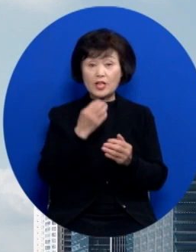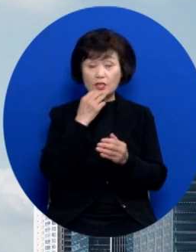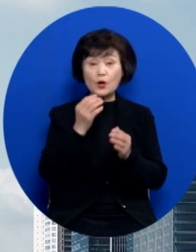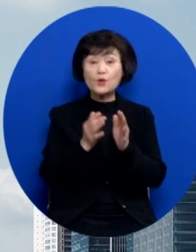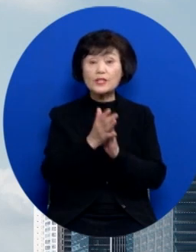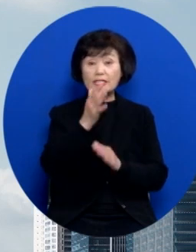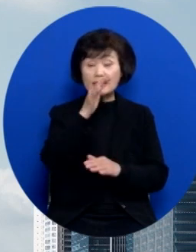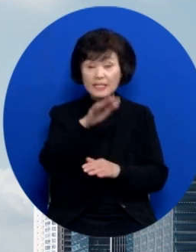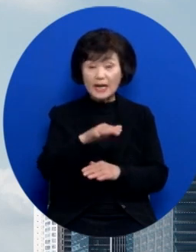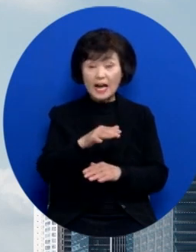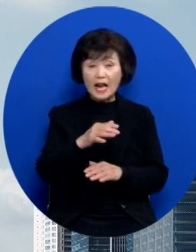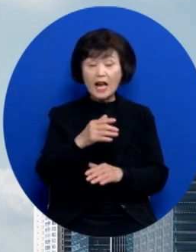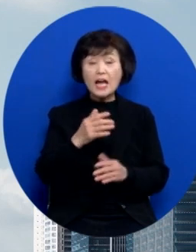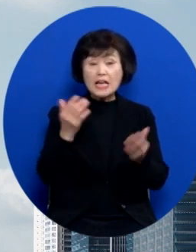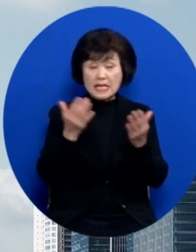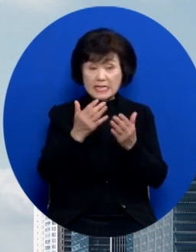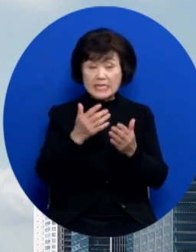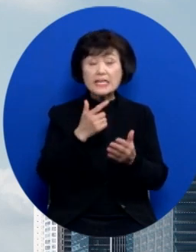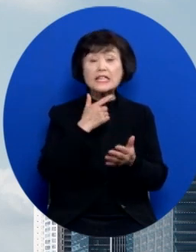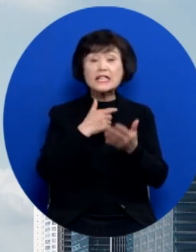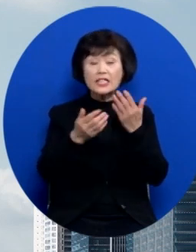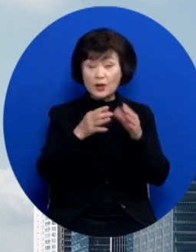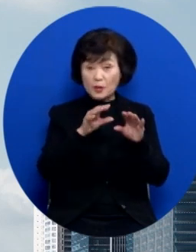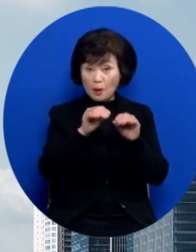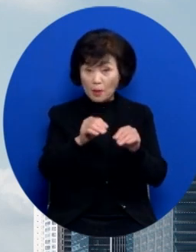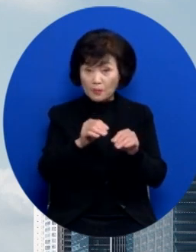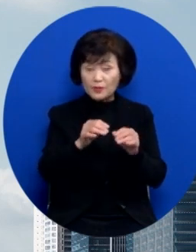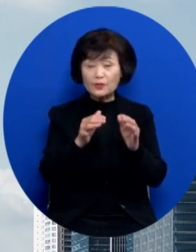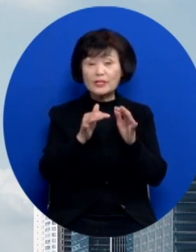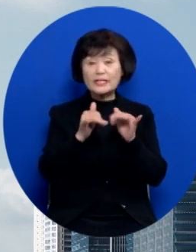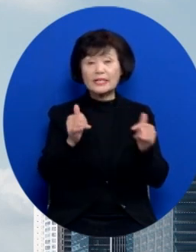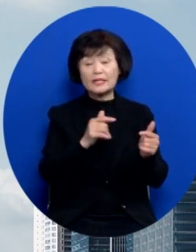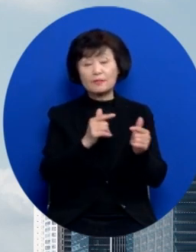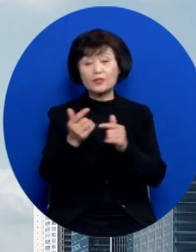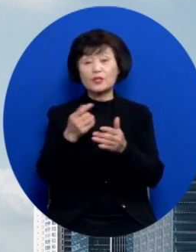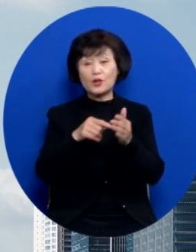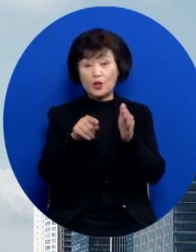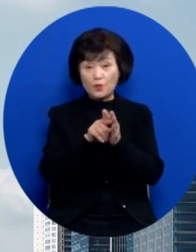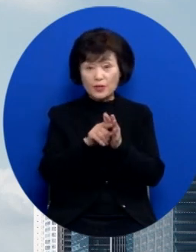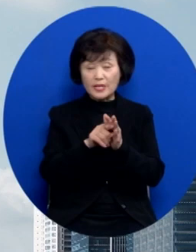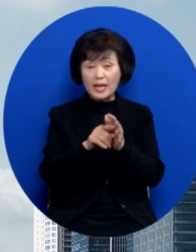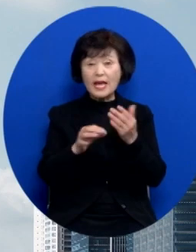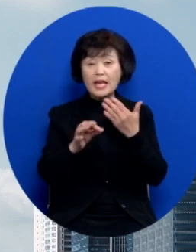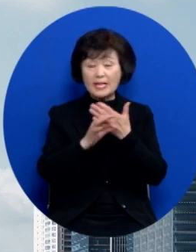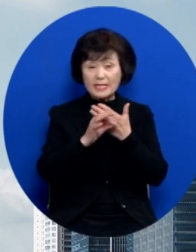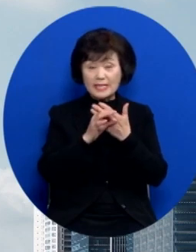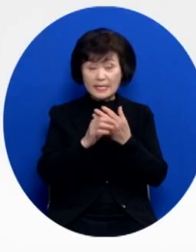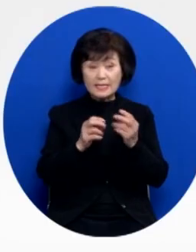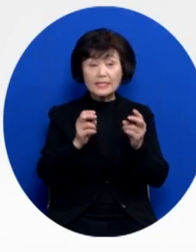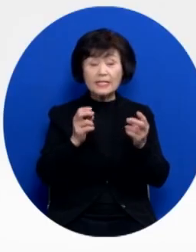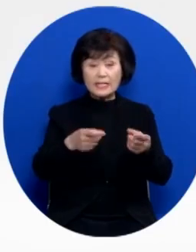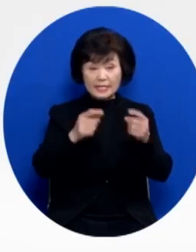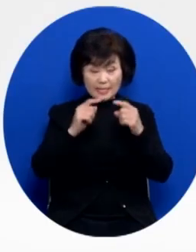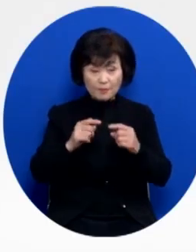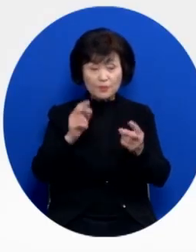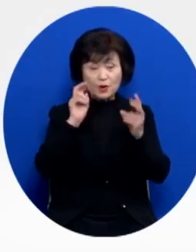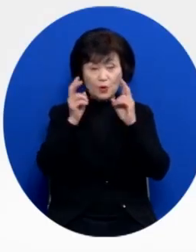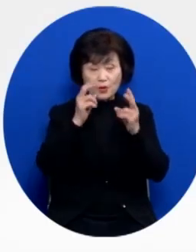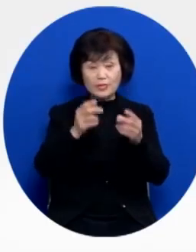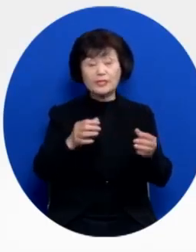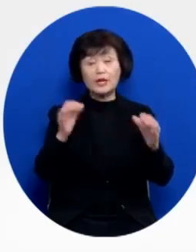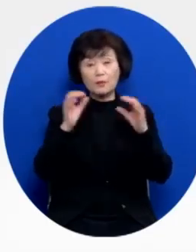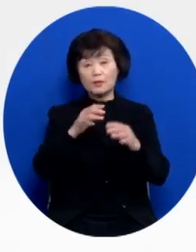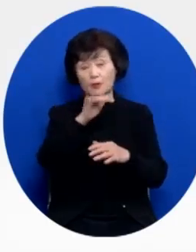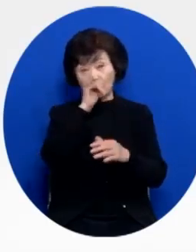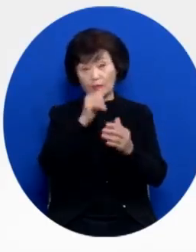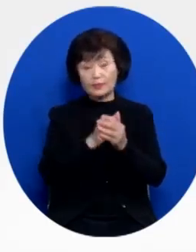서울시가 경력 보유 여성 재취업을 위한 서울 우먼업 인턴십 참여 기업을 모집합니다. 우먼업